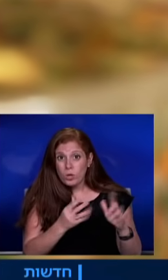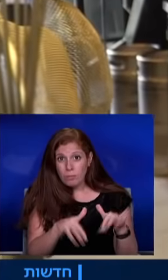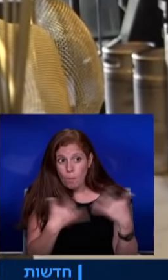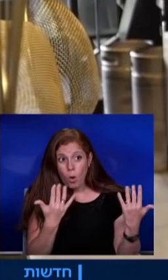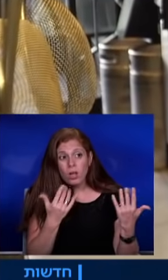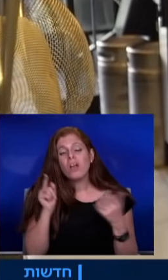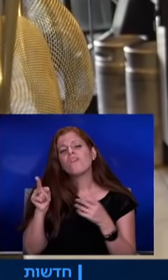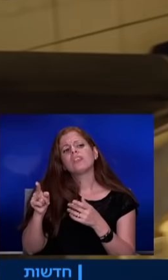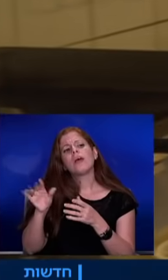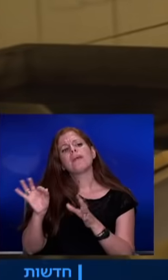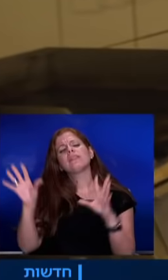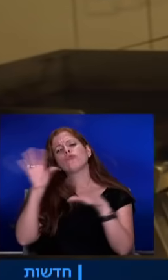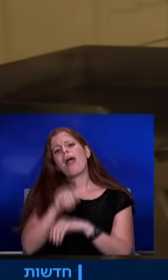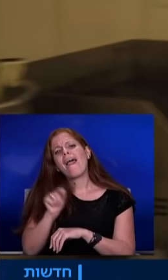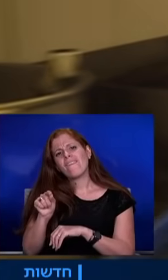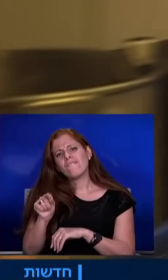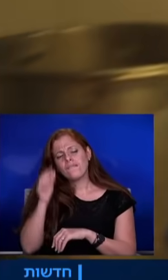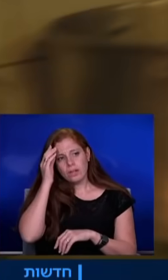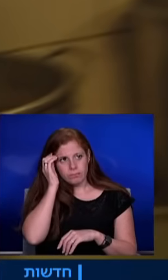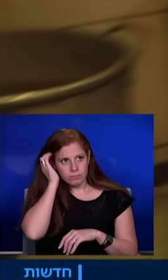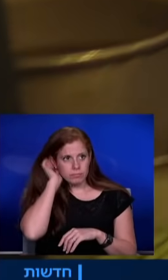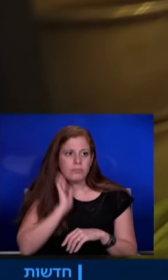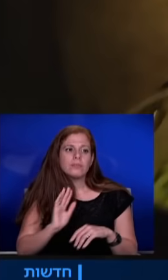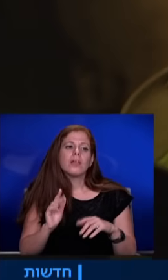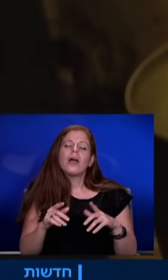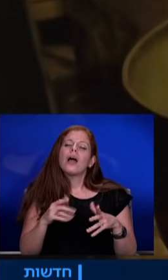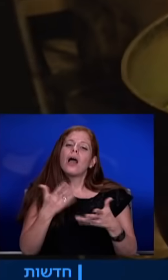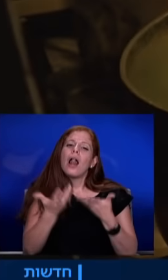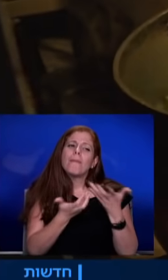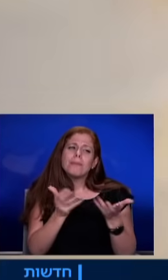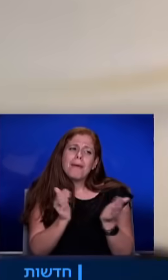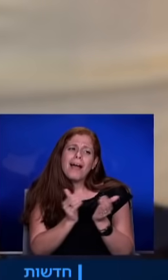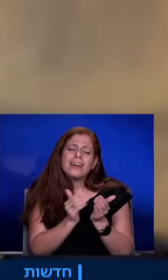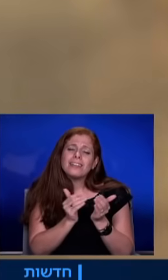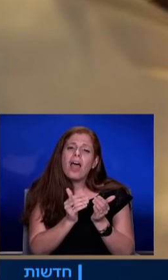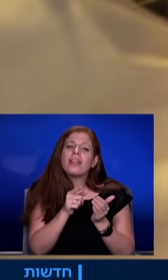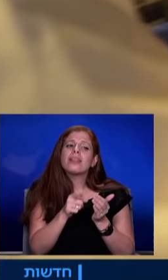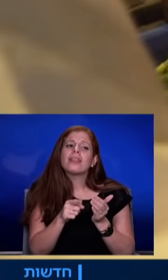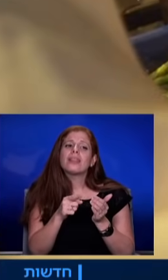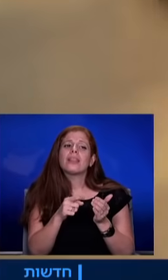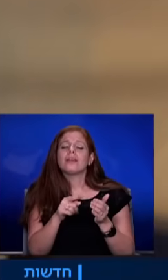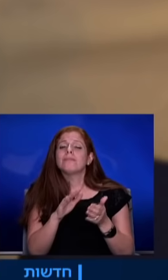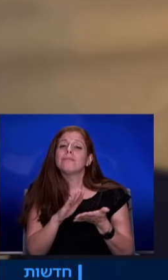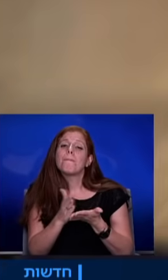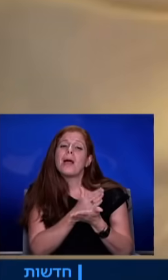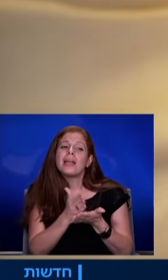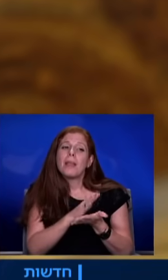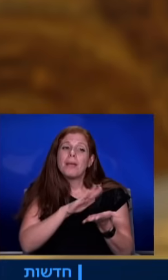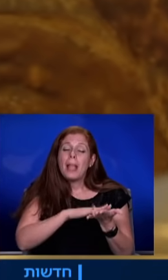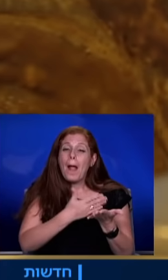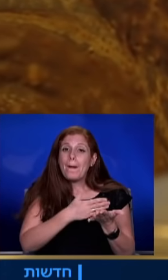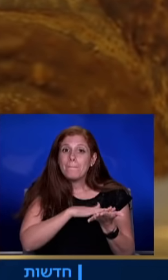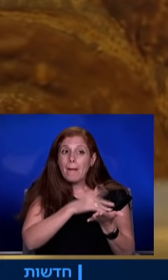למעשה סט של הערב. בחלל המטבח הקטן הזה של המסעדה הים תיכונית יאנס צולים את הקבב שיוגש מיד